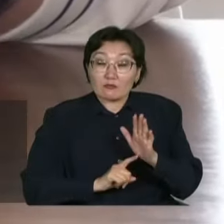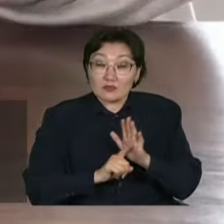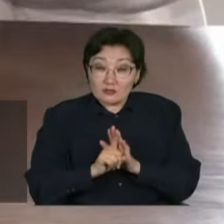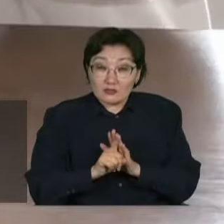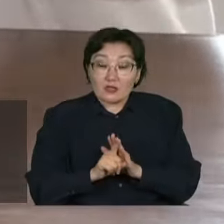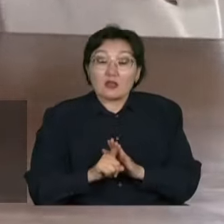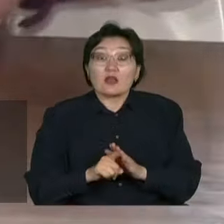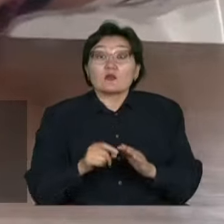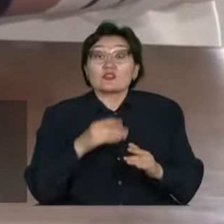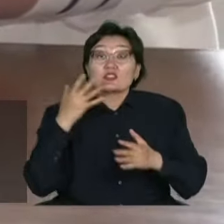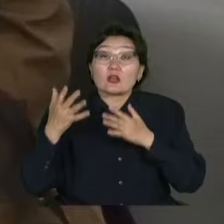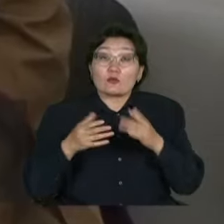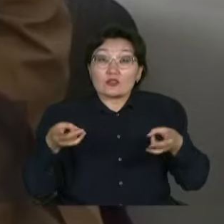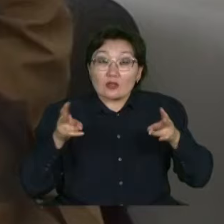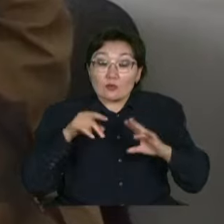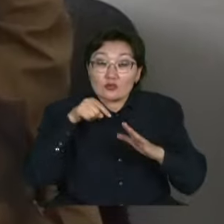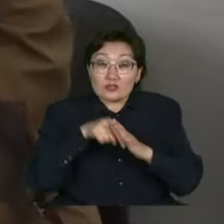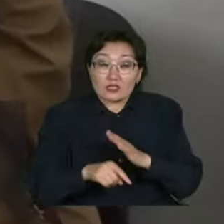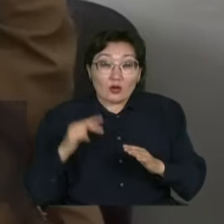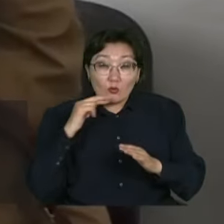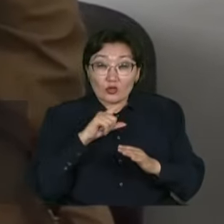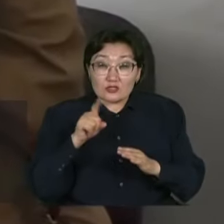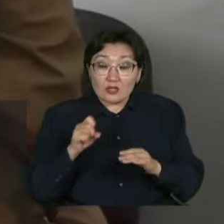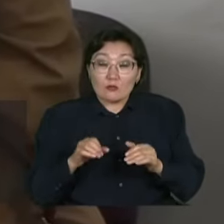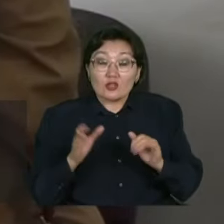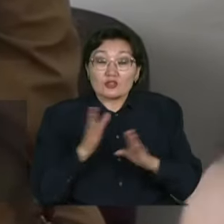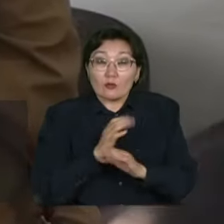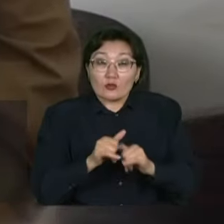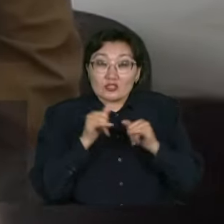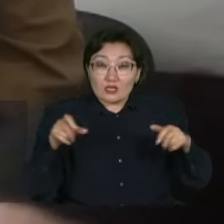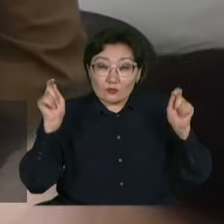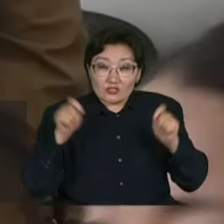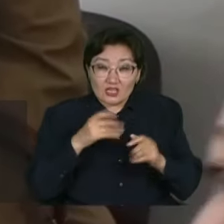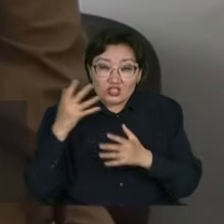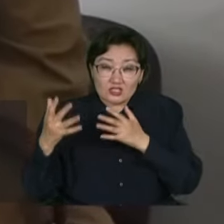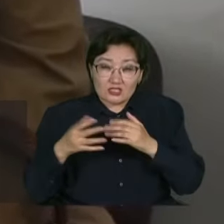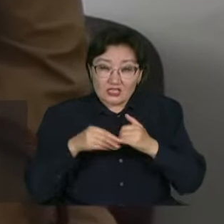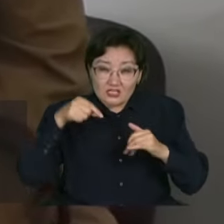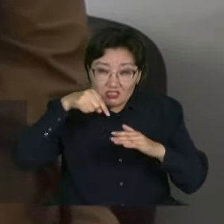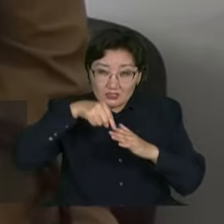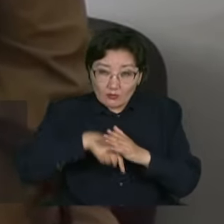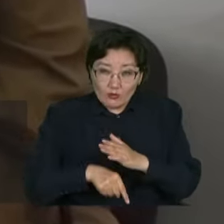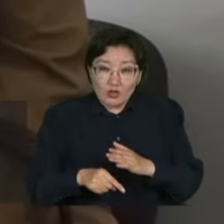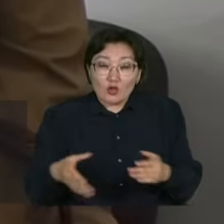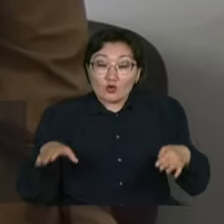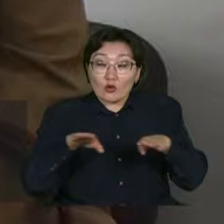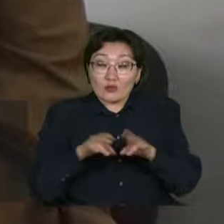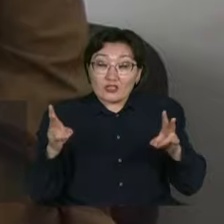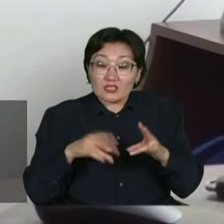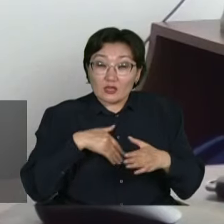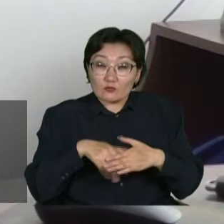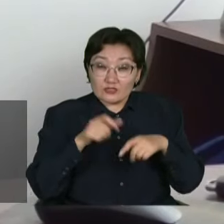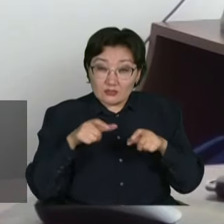көрінеді. Сәл жел соқса, қалдық құрамындағы улы заттар ауаға тарап, жаңбырмен жерге сіңеді. Сондықтан оны көмеу керек дейді